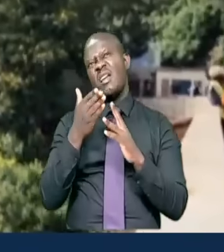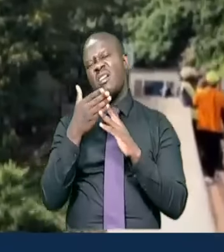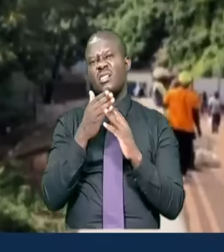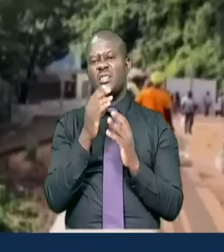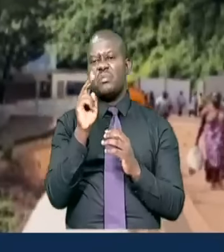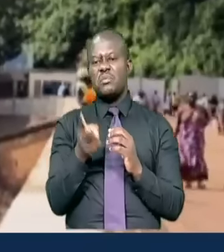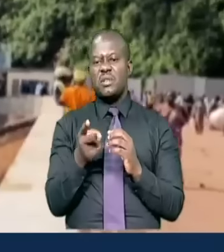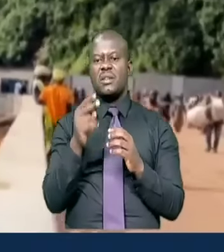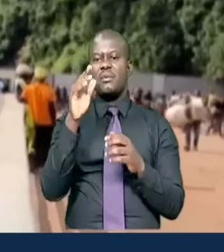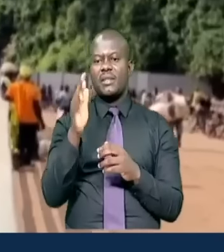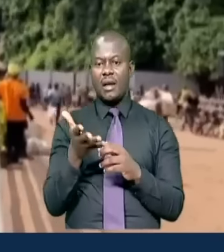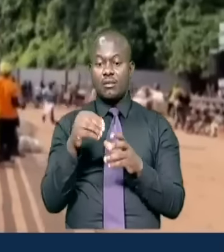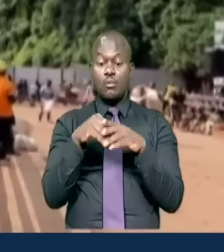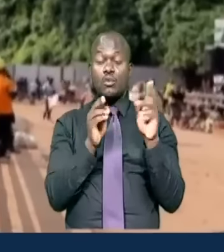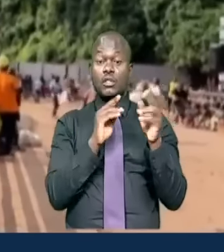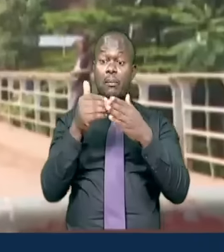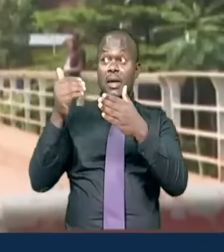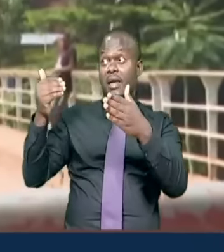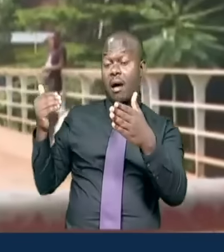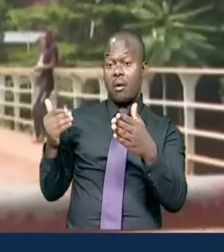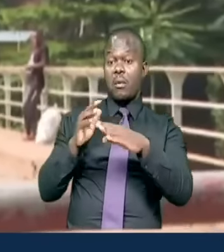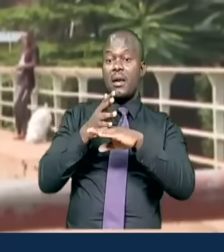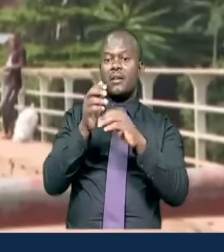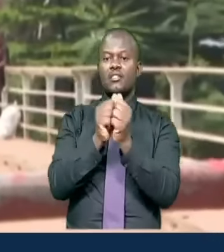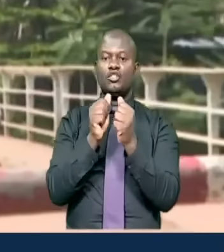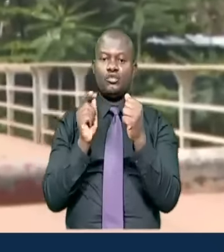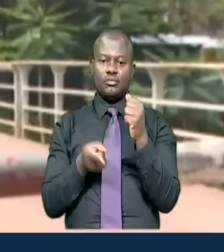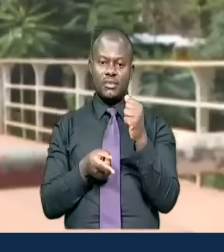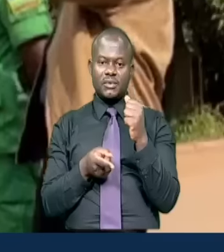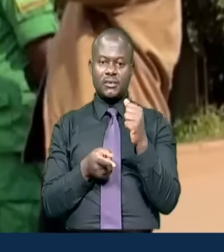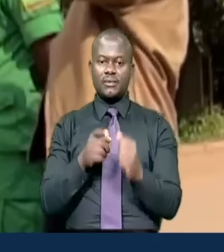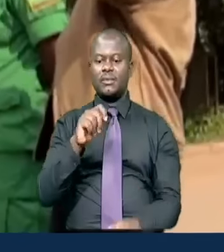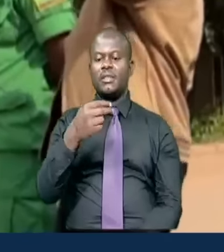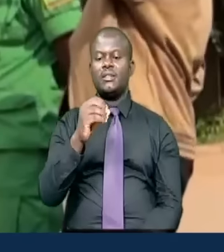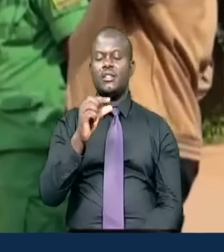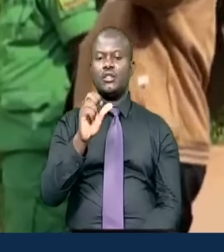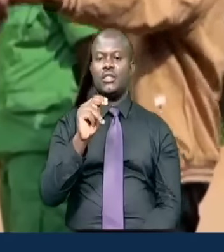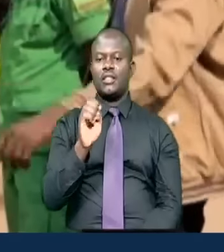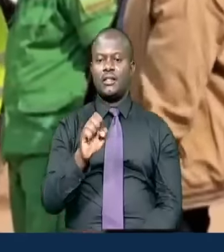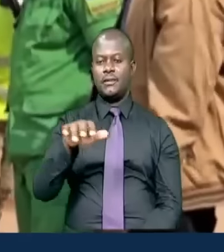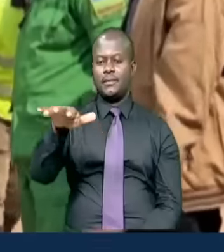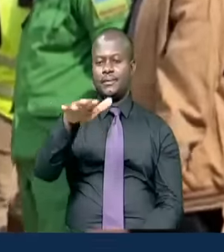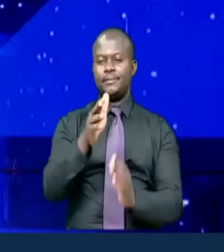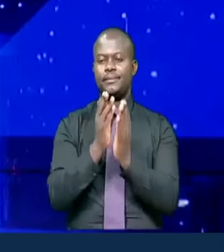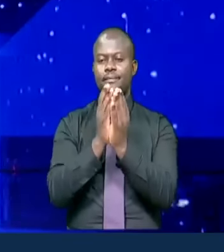y'ibihumbi 2,500 mu gihe mbere yaho barengaga 10,000. Theogene Twibanire i Rusizi.